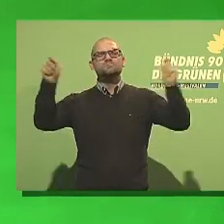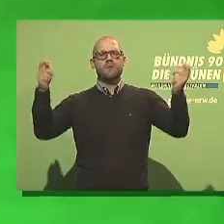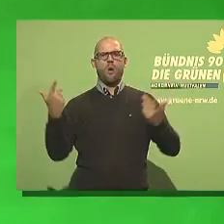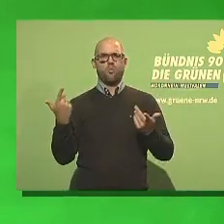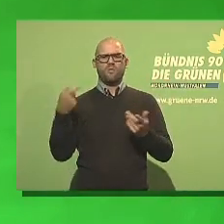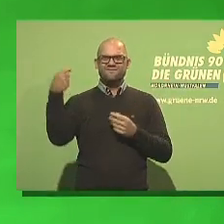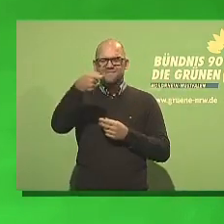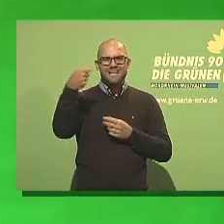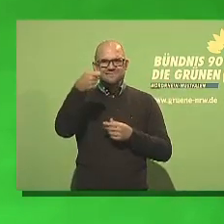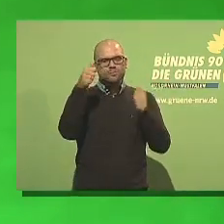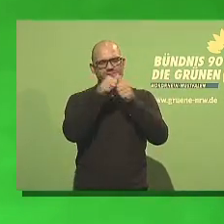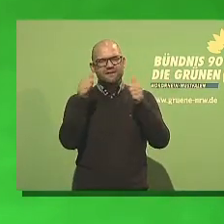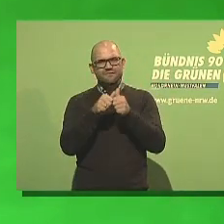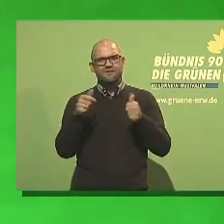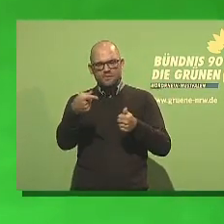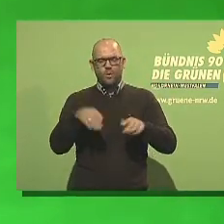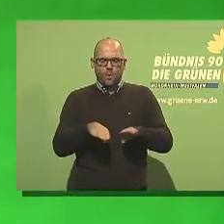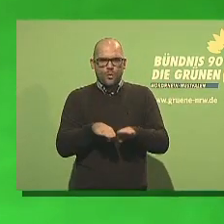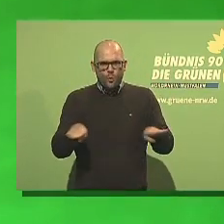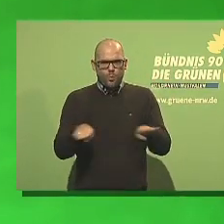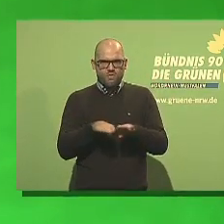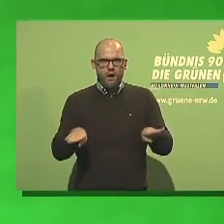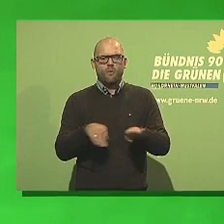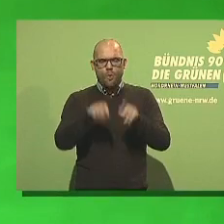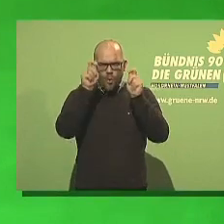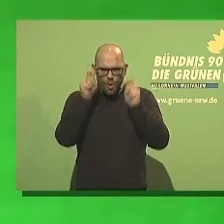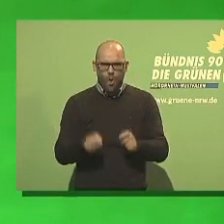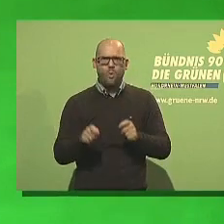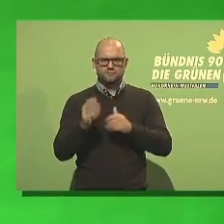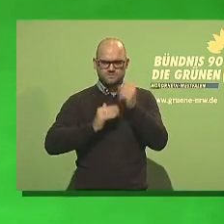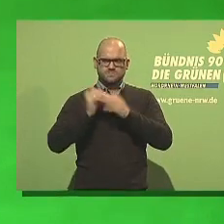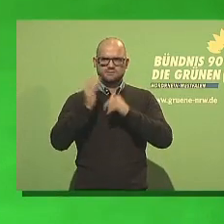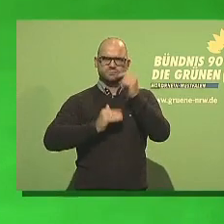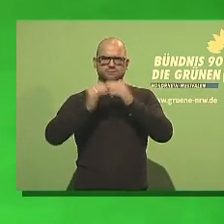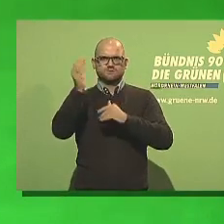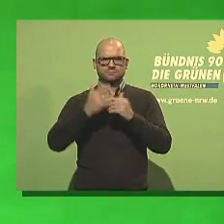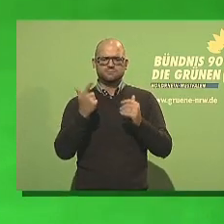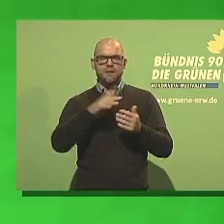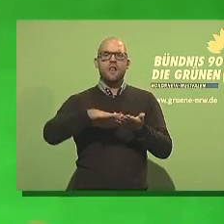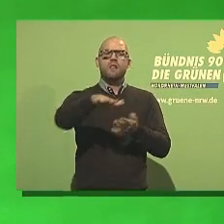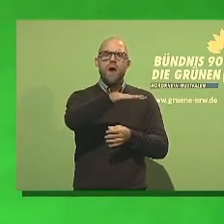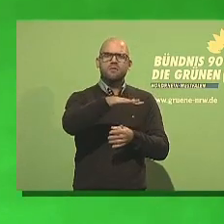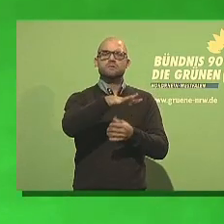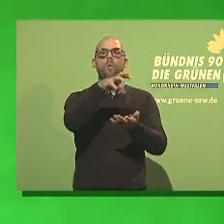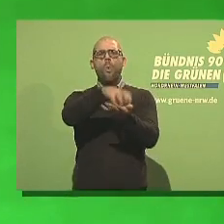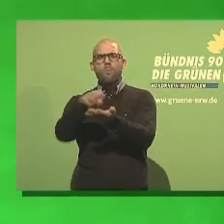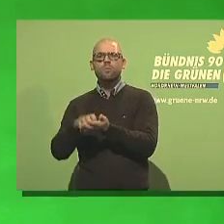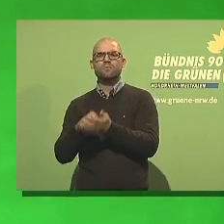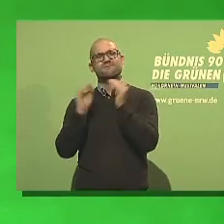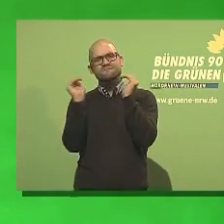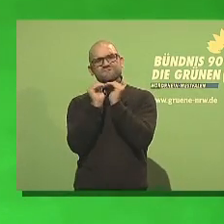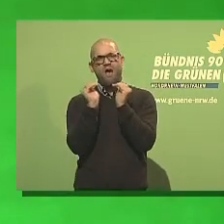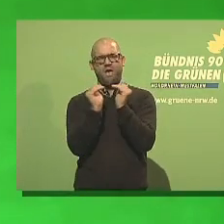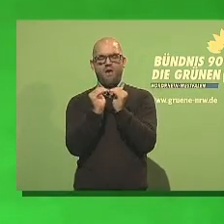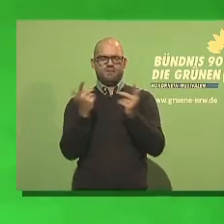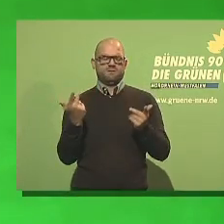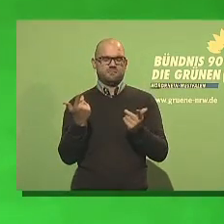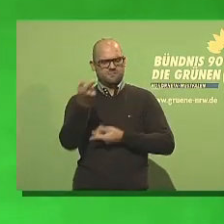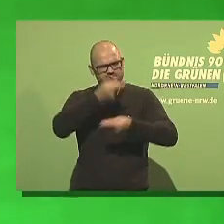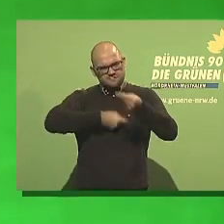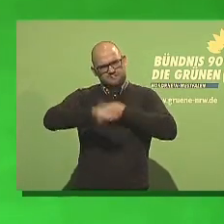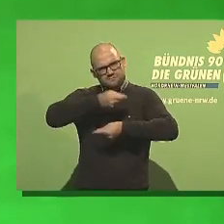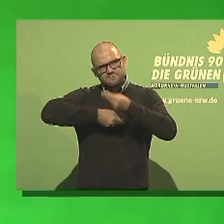auf der Grundlage dann eine faire Finanzierungsvereinbarung mit den Ländern und Kommunen zu machen. Die Ministerin hat den Kopf in den Sand